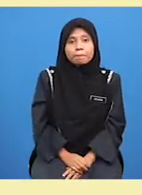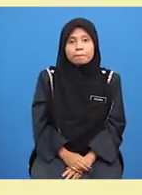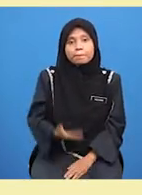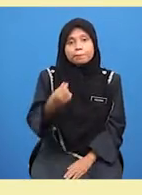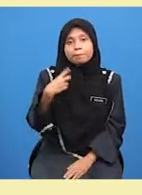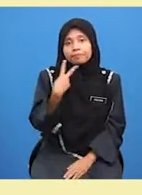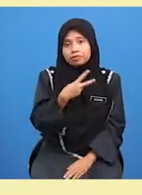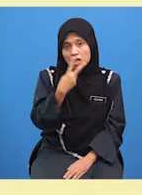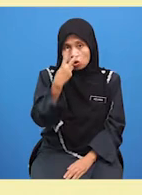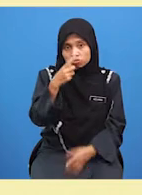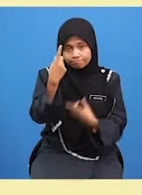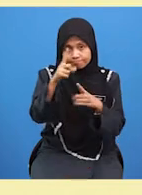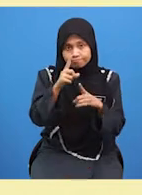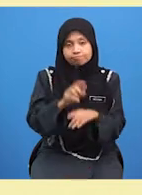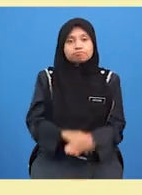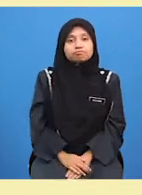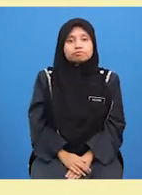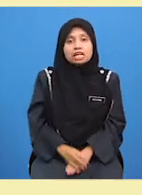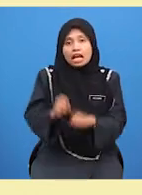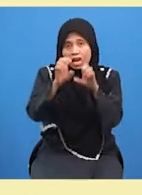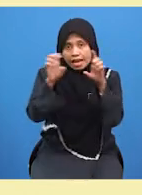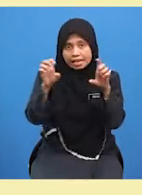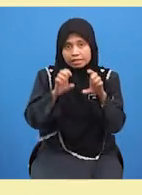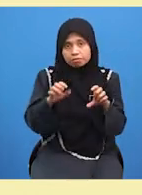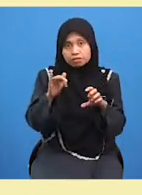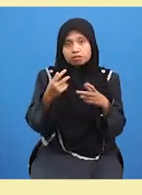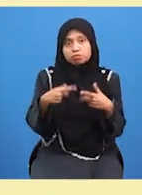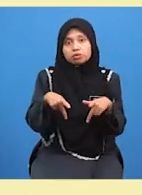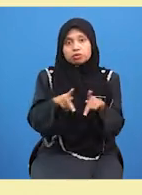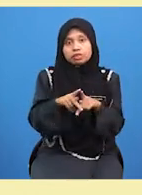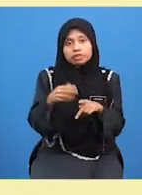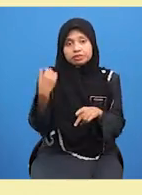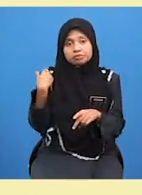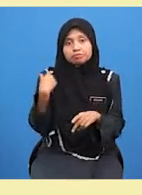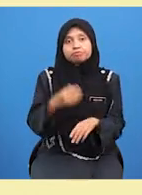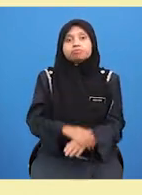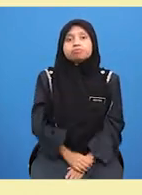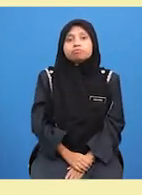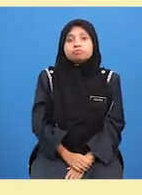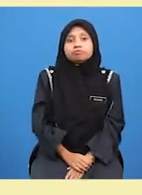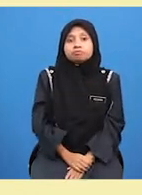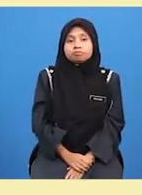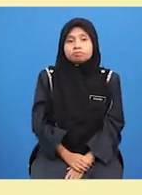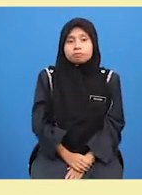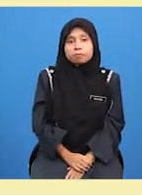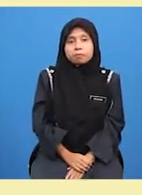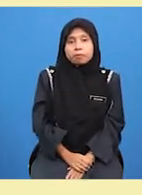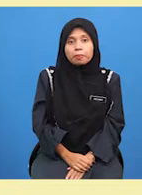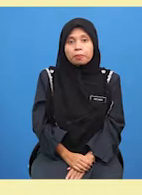Mari kita semak jawapan. Elemen yang perlu ada pada produk mekatronik adalah seperti